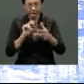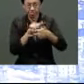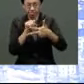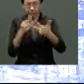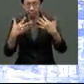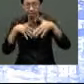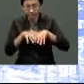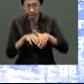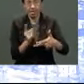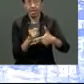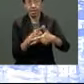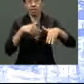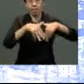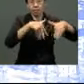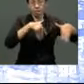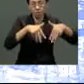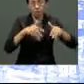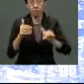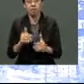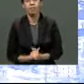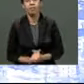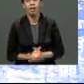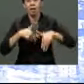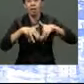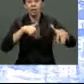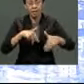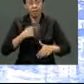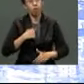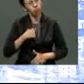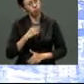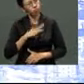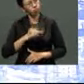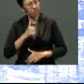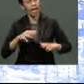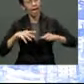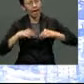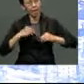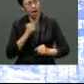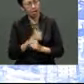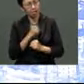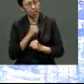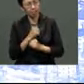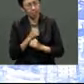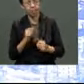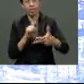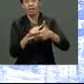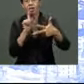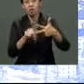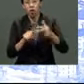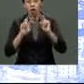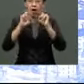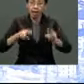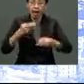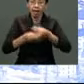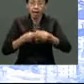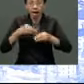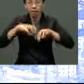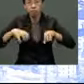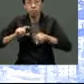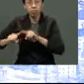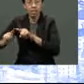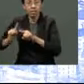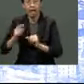ชาชนผู้ใช้บริการต้องเห็นด้วย2คือผู้ให้บริการกิจการต่างๆต้องด